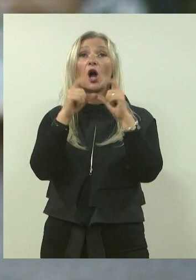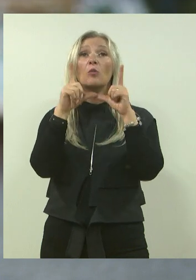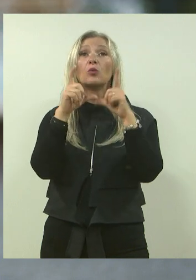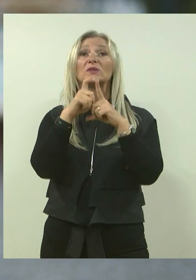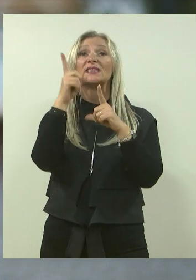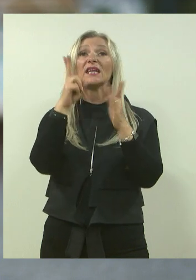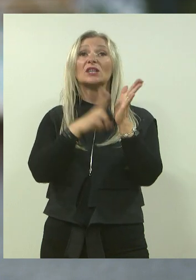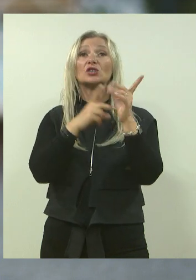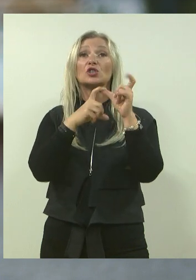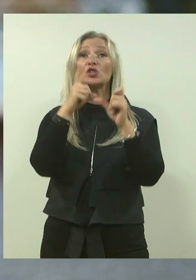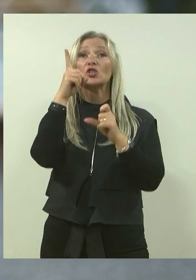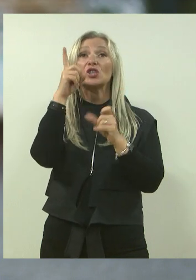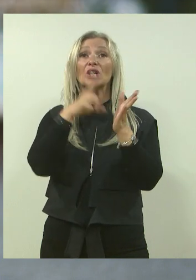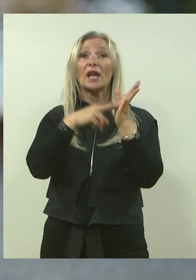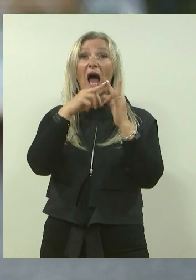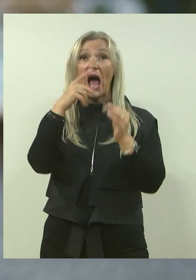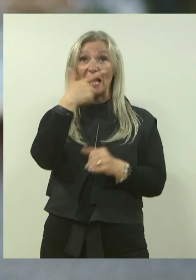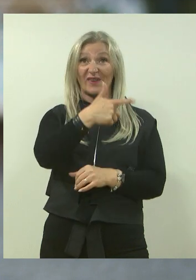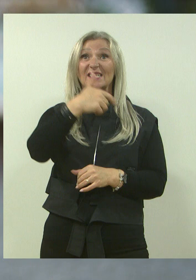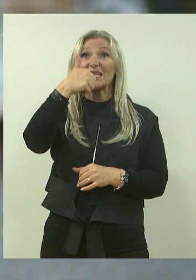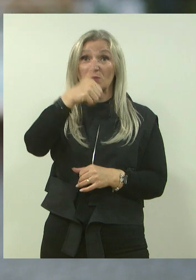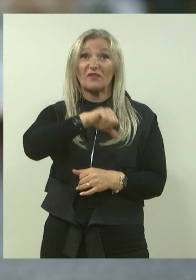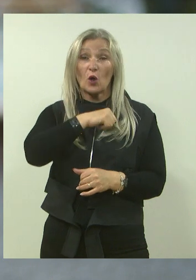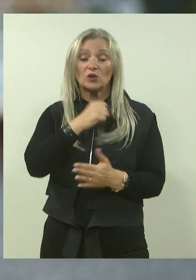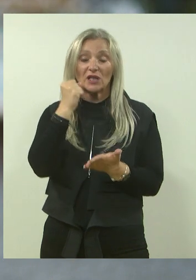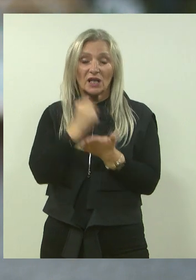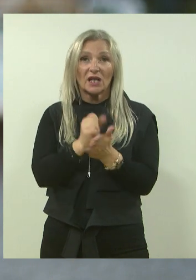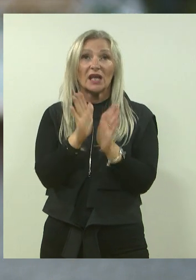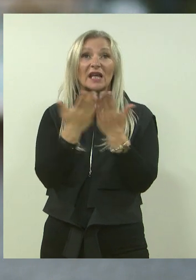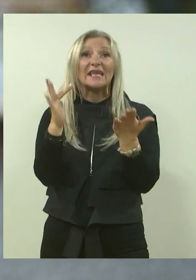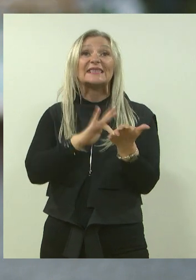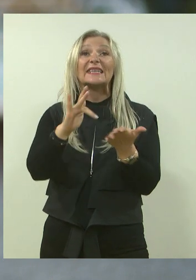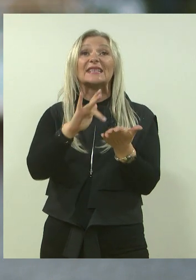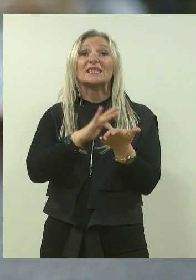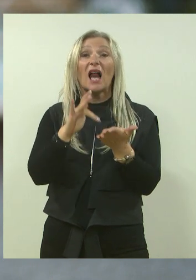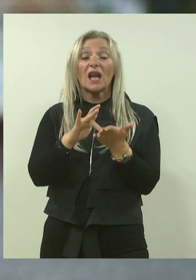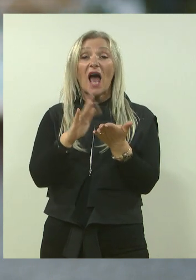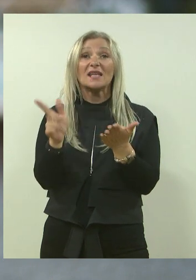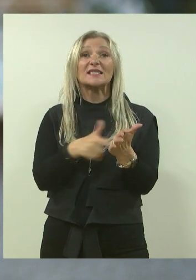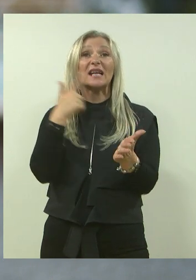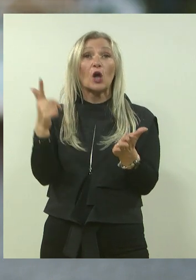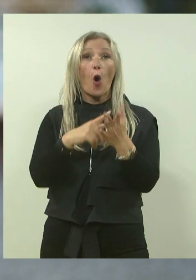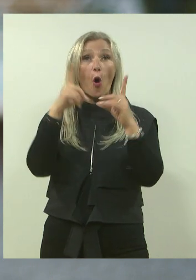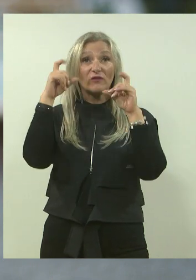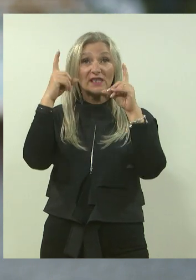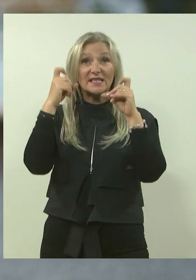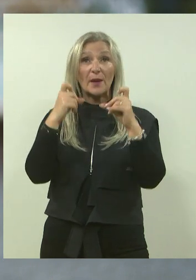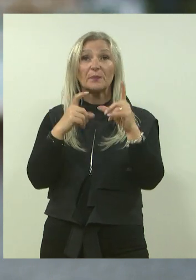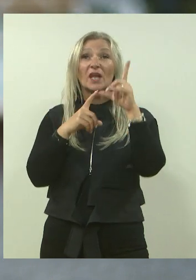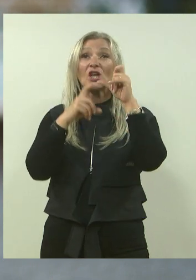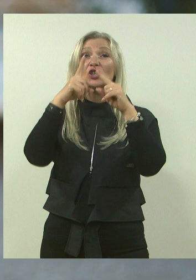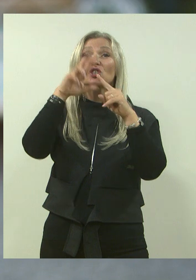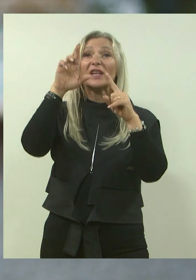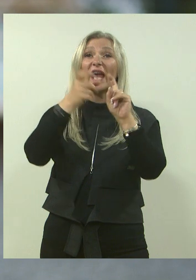čega je 2021. izdala digitalno izdanje slikovnice Štefekovi jadi od A do Ž. Kajkavska